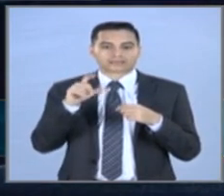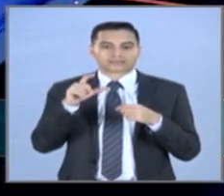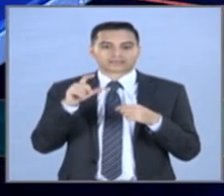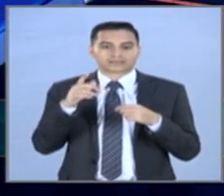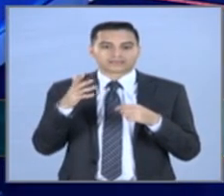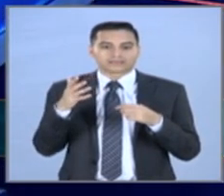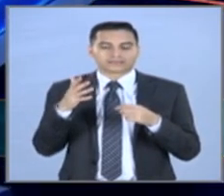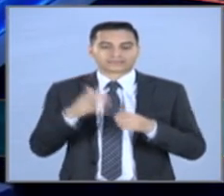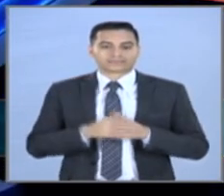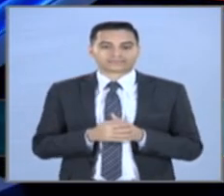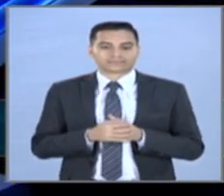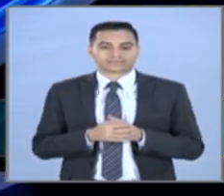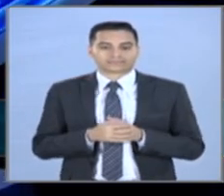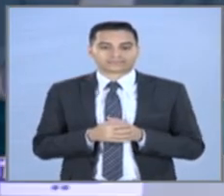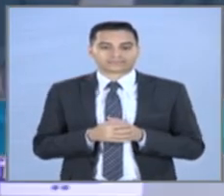ثعبان.